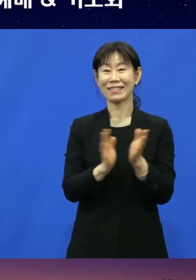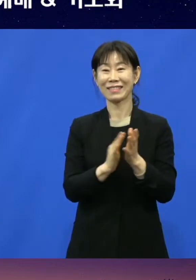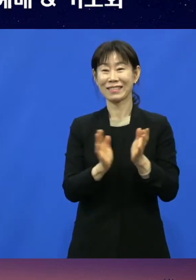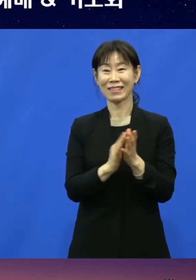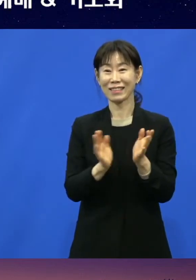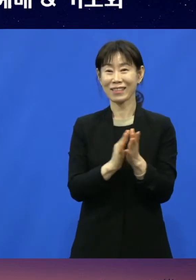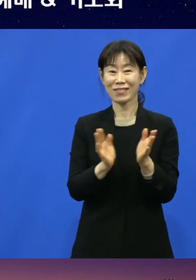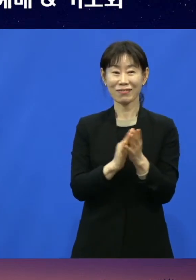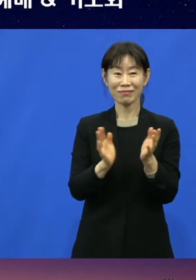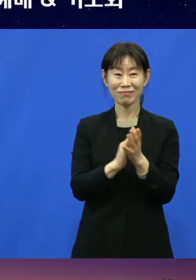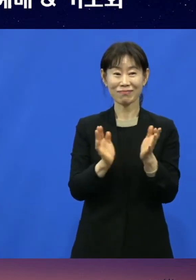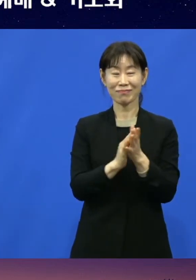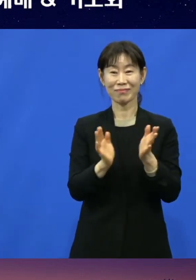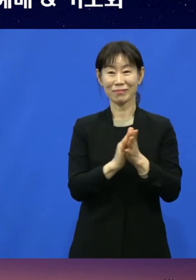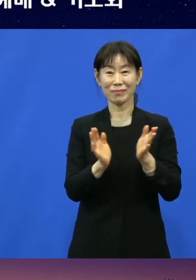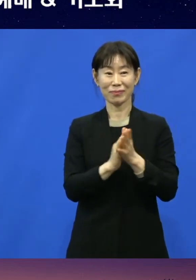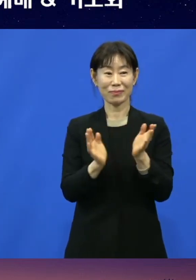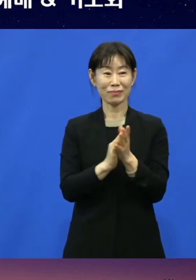세상에.